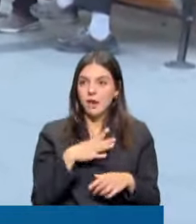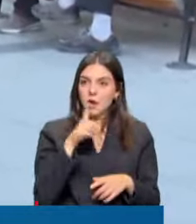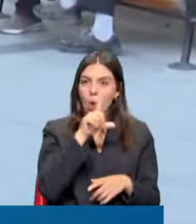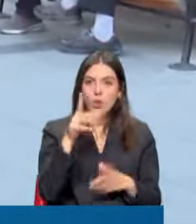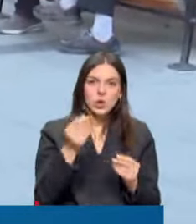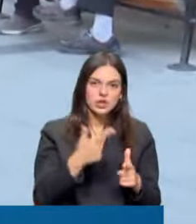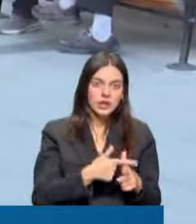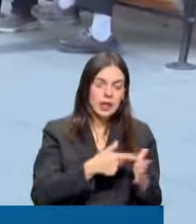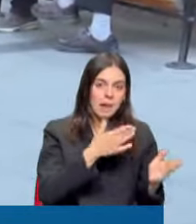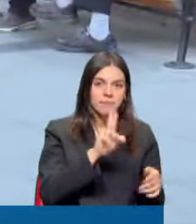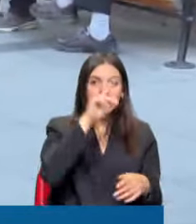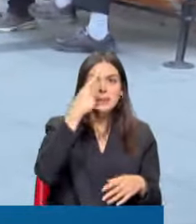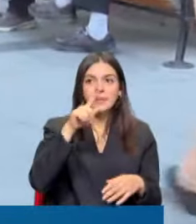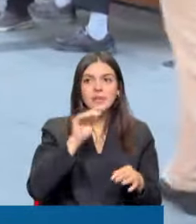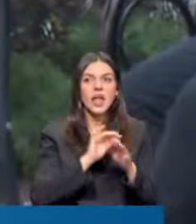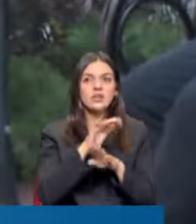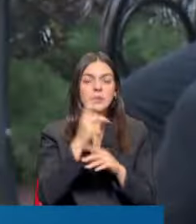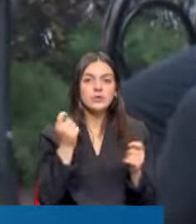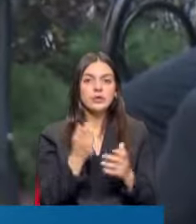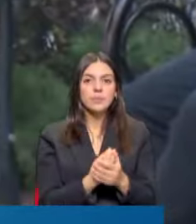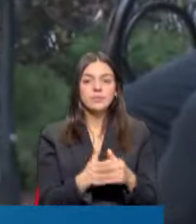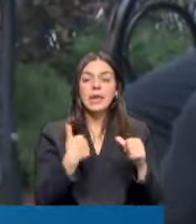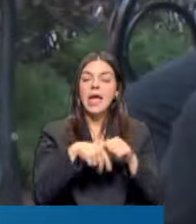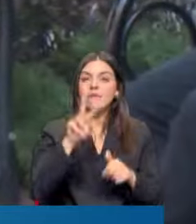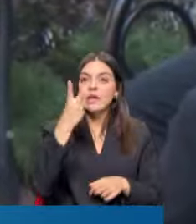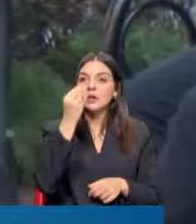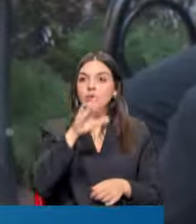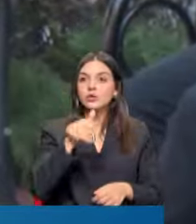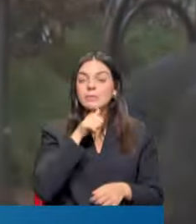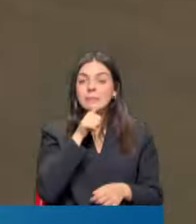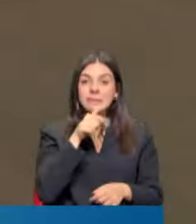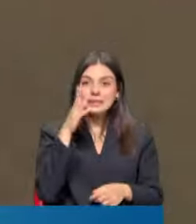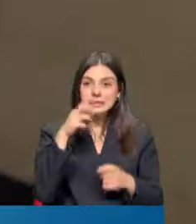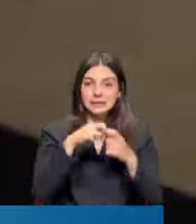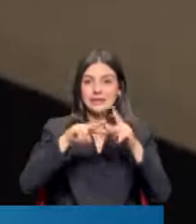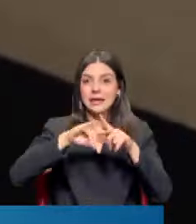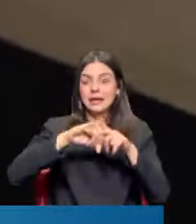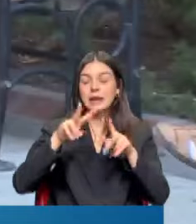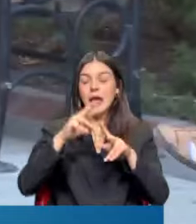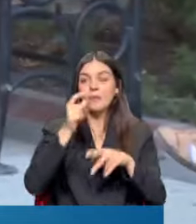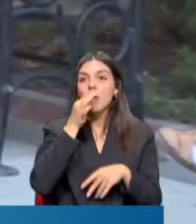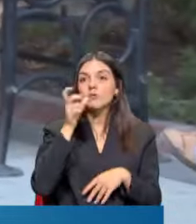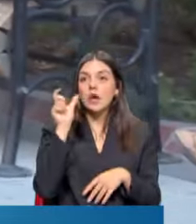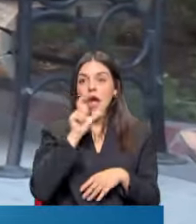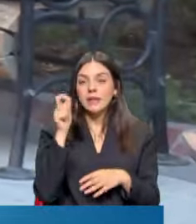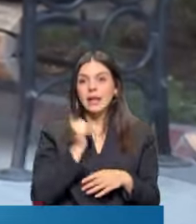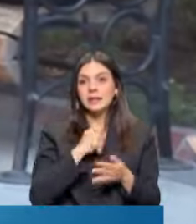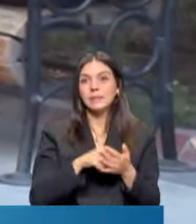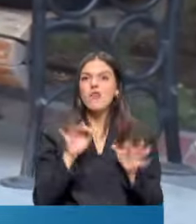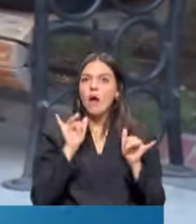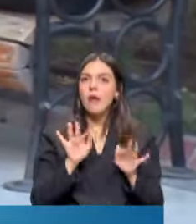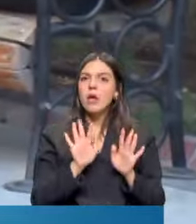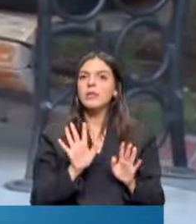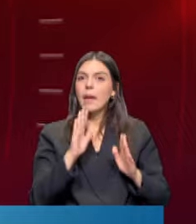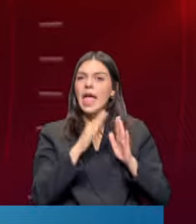olacak. 7 milyarla geçiniyorum. Geçinmeye çalışıyorum. Yani. Evli ve iki çocuk babası Rahmi Temel'in Ocak ayında aldığı asgari ücret sabit kaldı ama ev